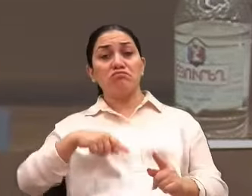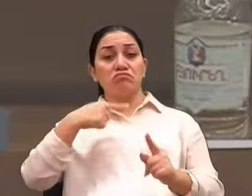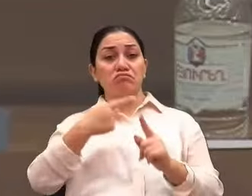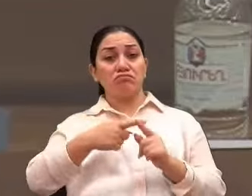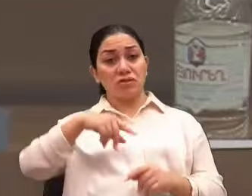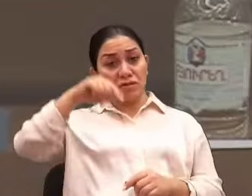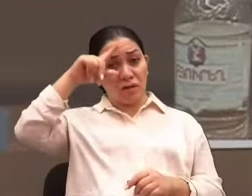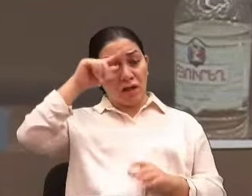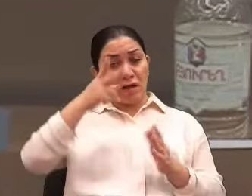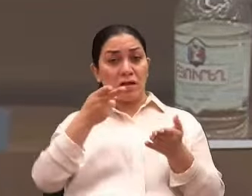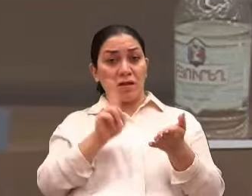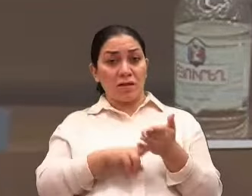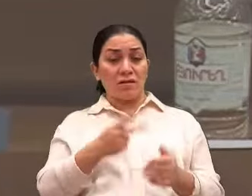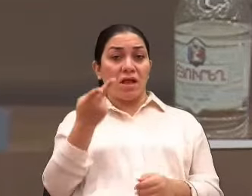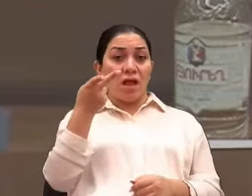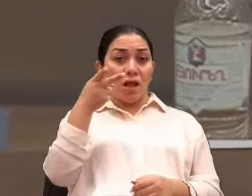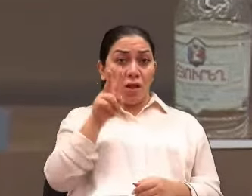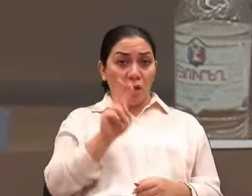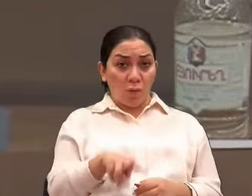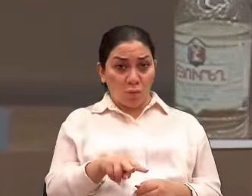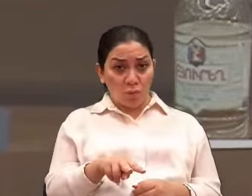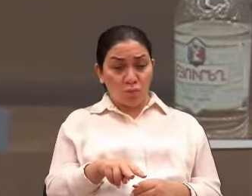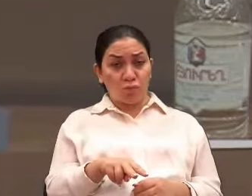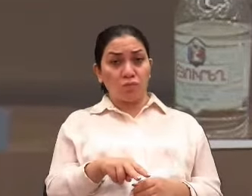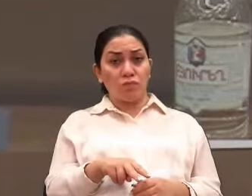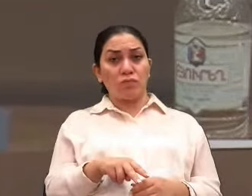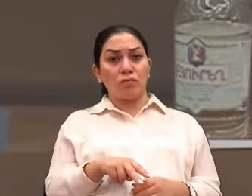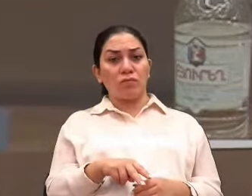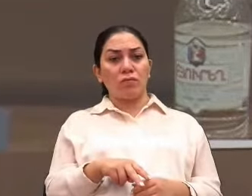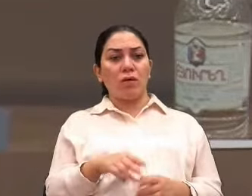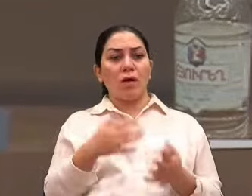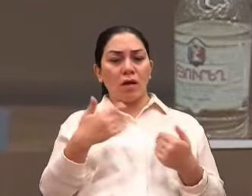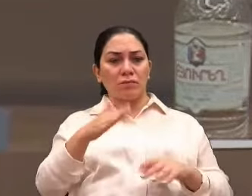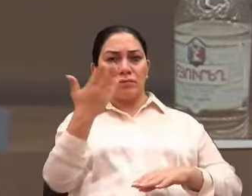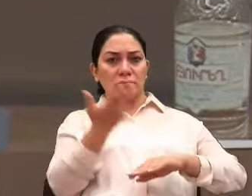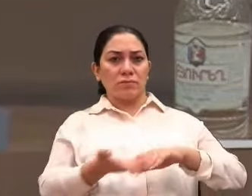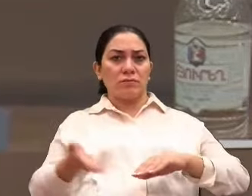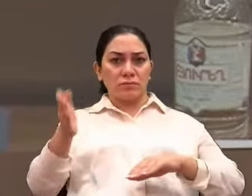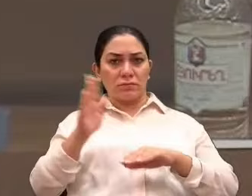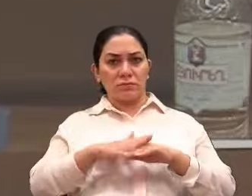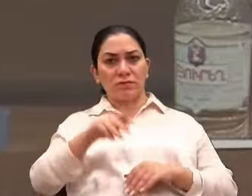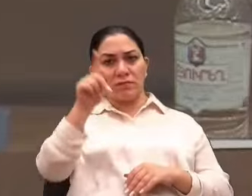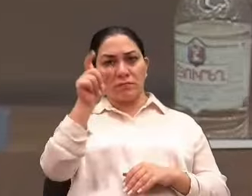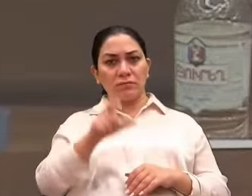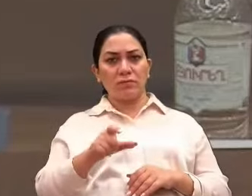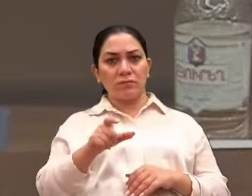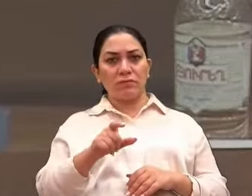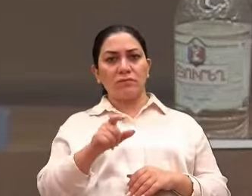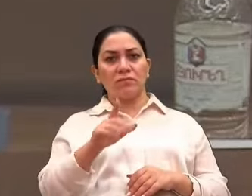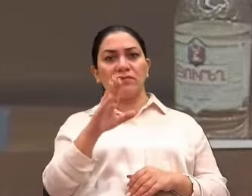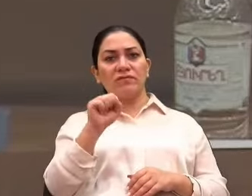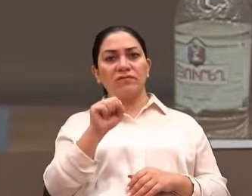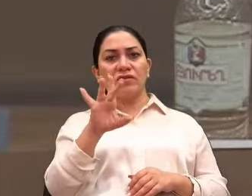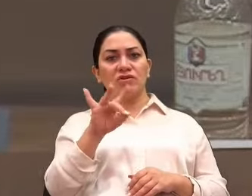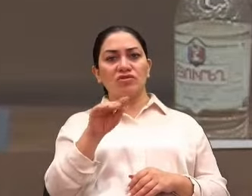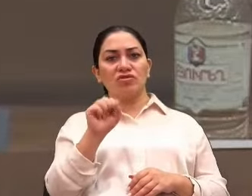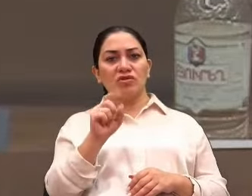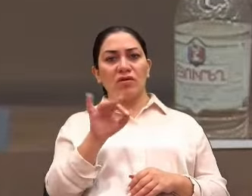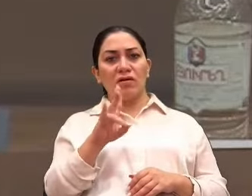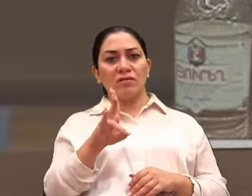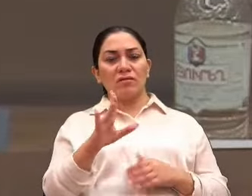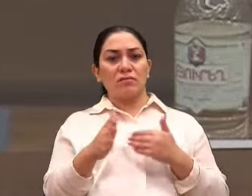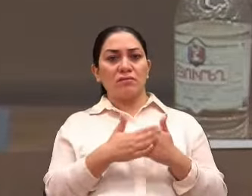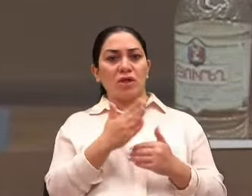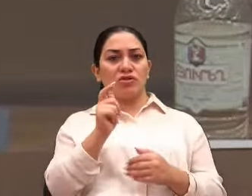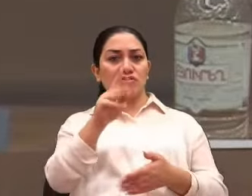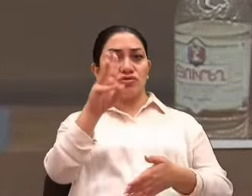Հանրապետության քաղաքացի է, այս քաղաքացիությունը վատթարացնող հանգամանք է հանդիսանում, այս մարդկանց ենթարկում ենք վարչական պատասխանատվության։